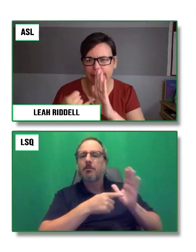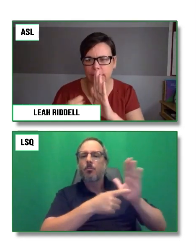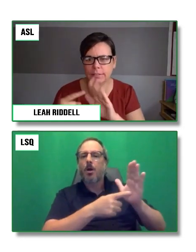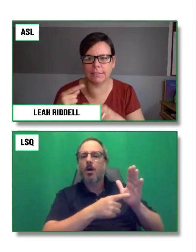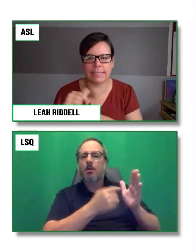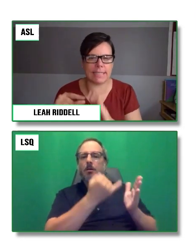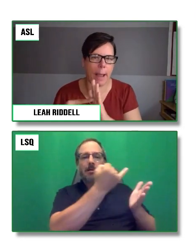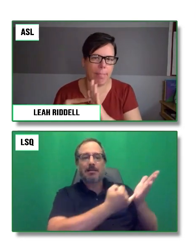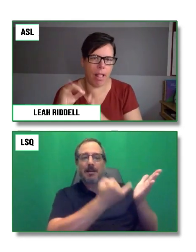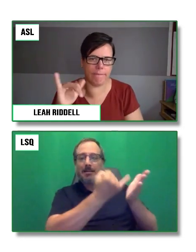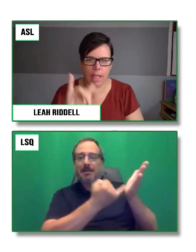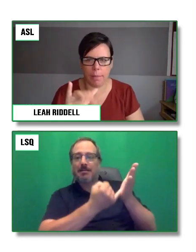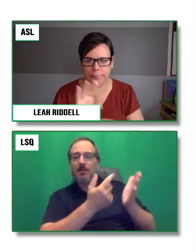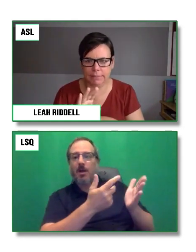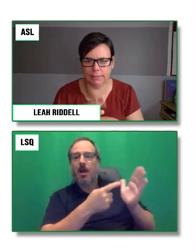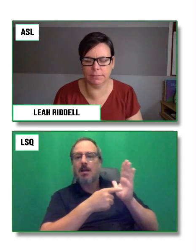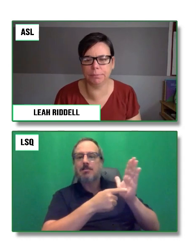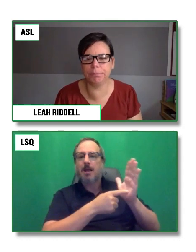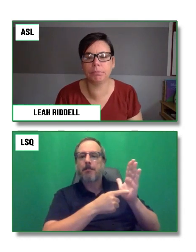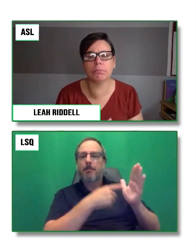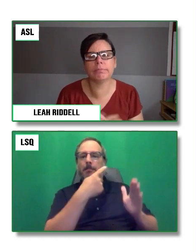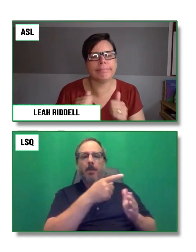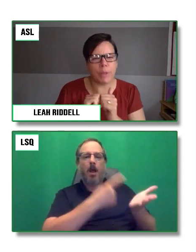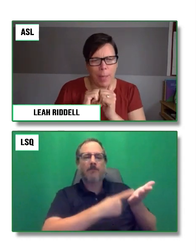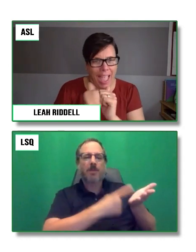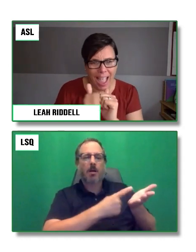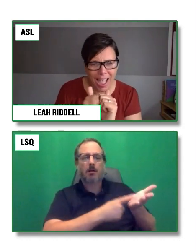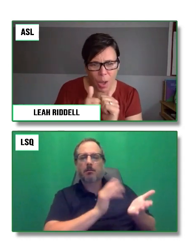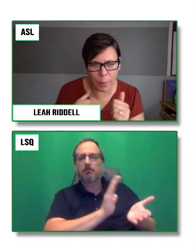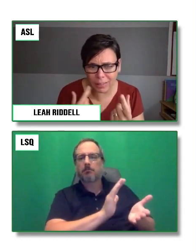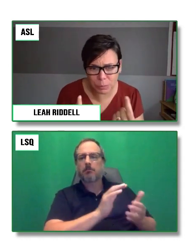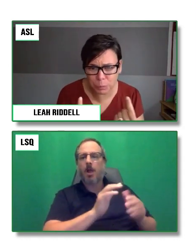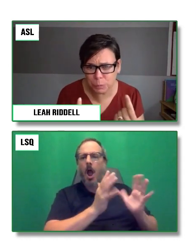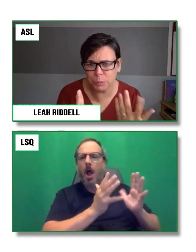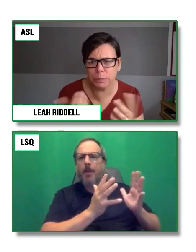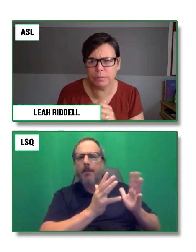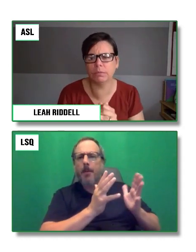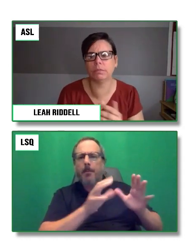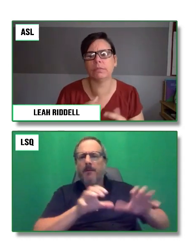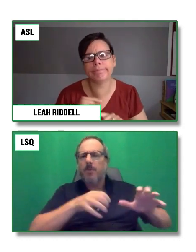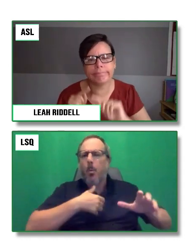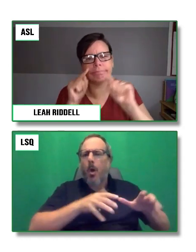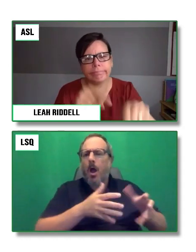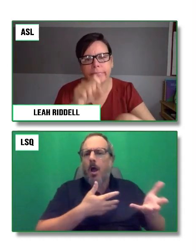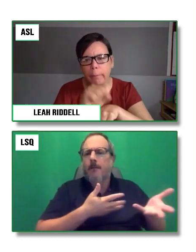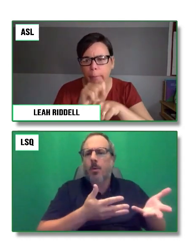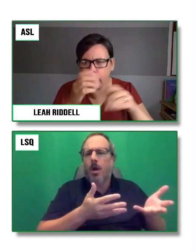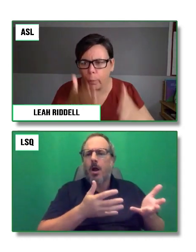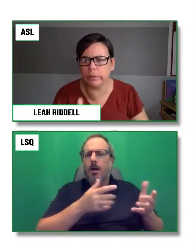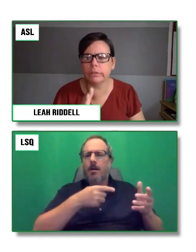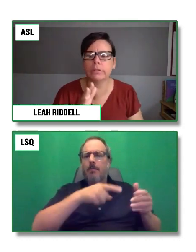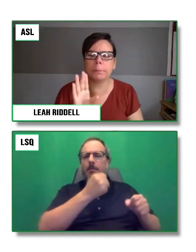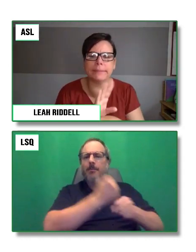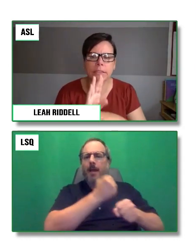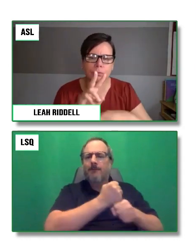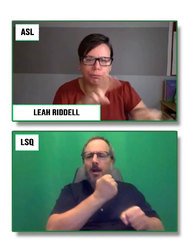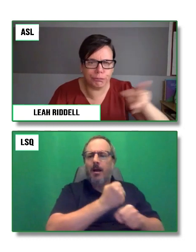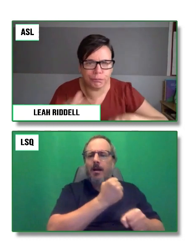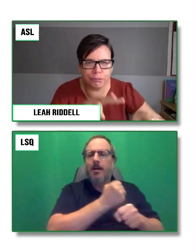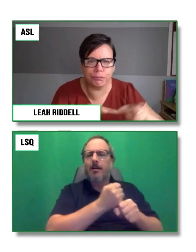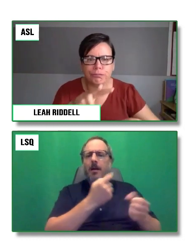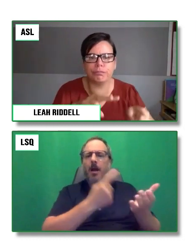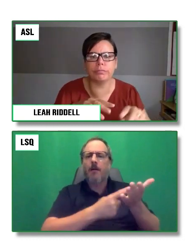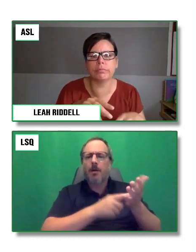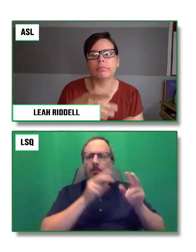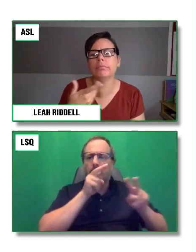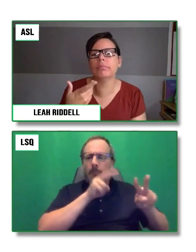Canada. On voit 3 images à l'écran, des exemples des services que j'offre. Comment est-ce que